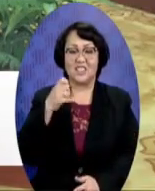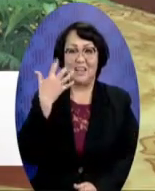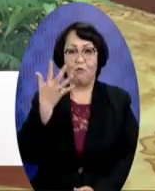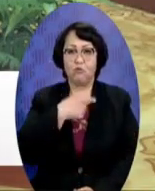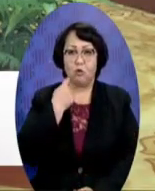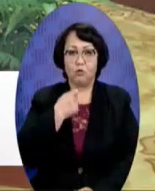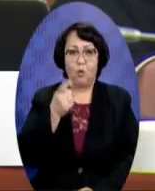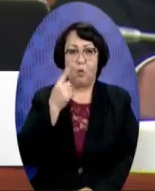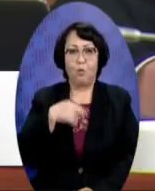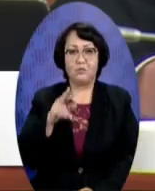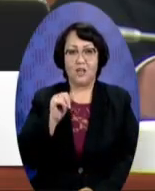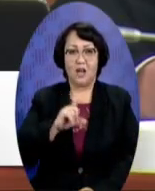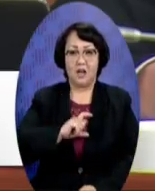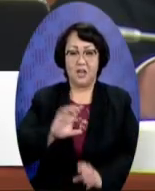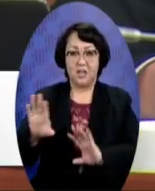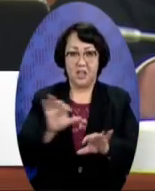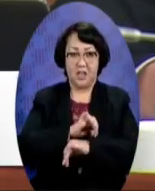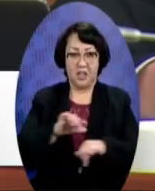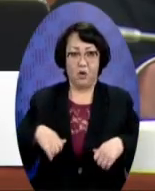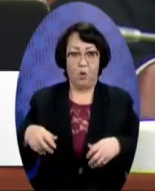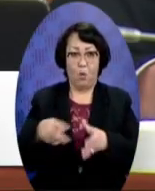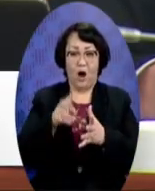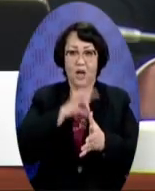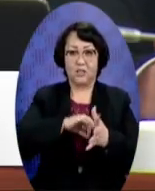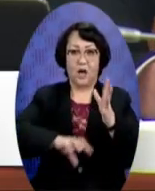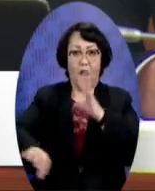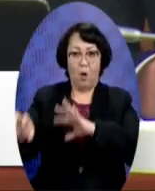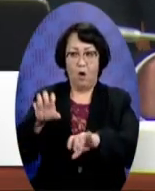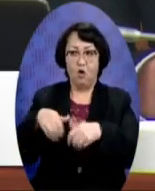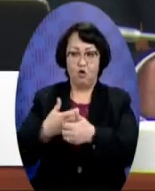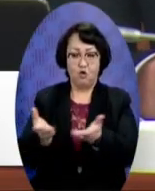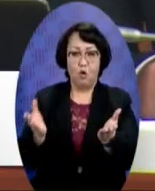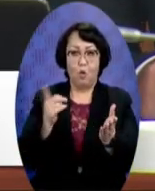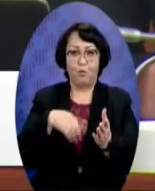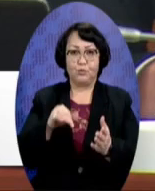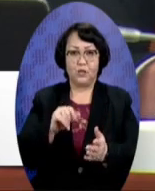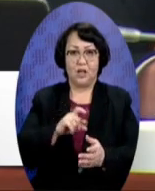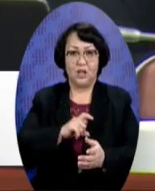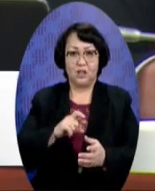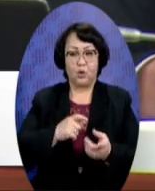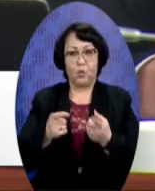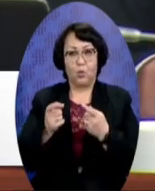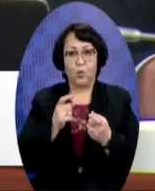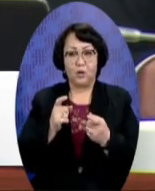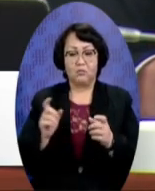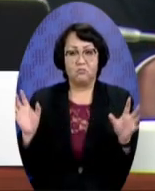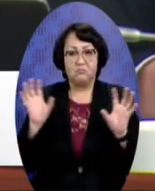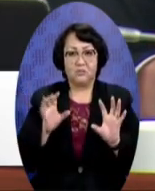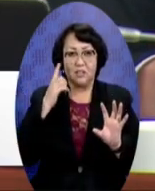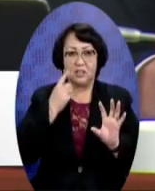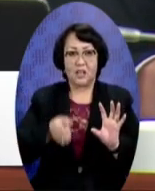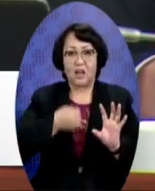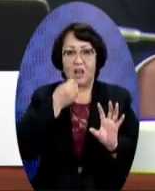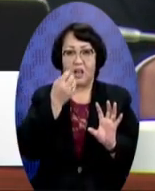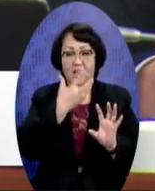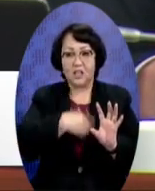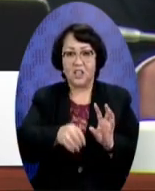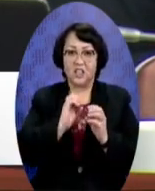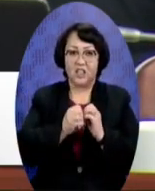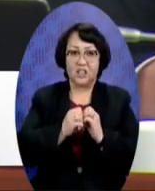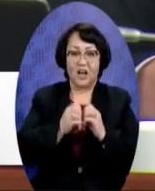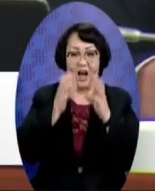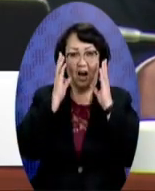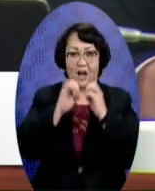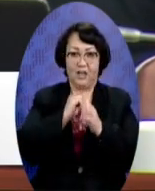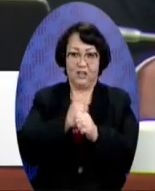хувьцаа эзэмшигчдэд ноогдол ашиг авах хувьцаа эзэмшигчдийн хуралд оролцож саналаа илэрхийлэх эрхийг хэрэгжүүлэхэд анхаарч ажиллах